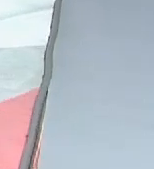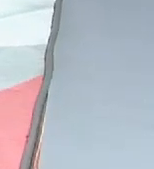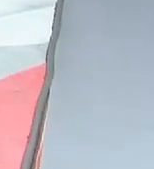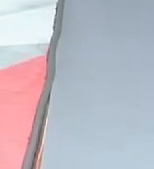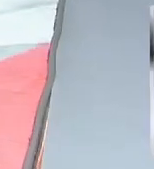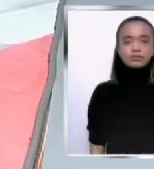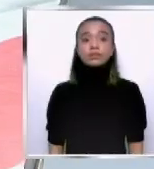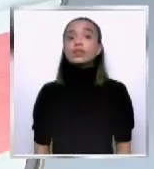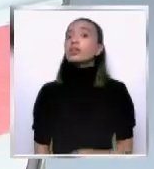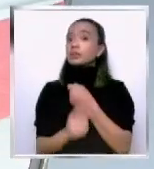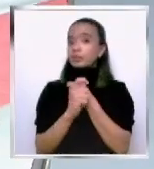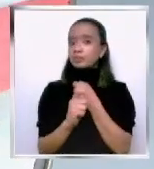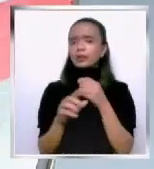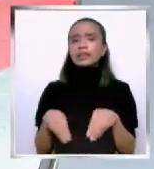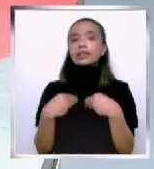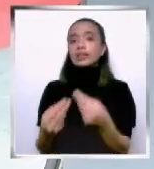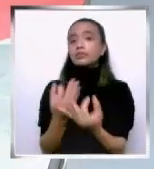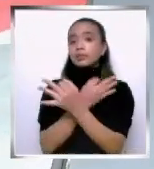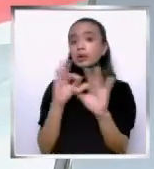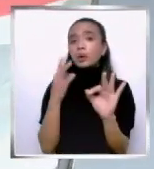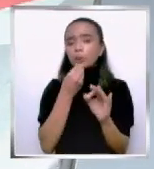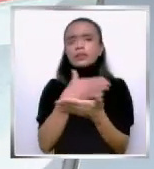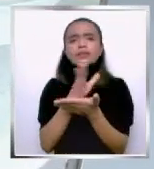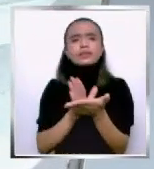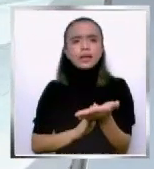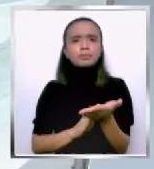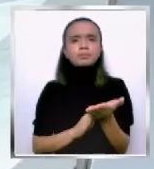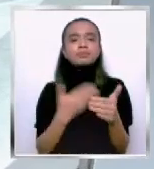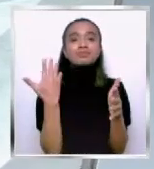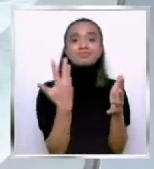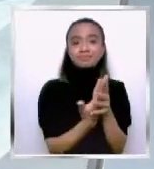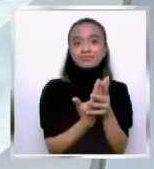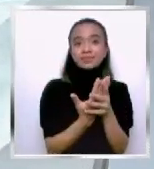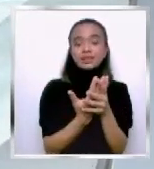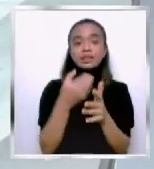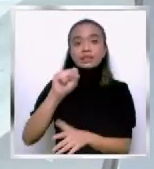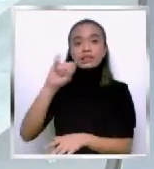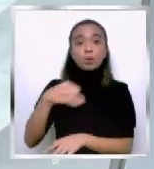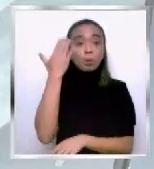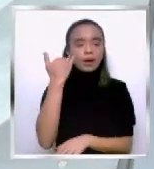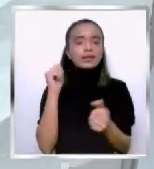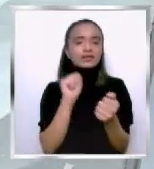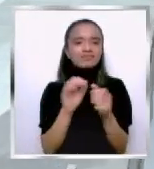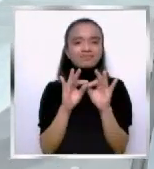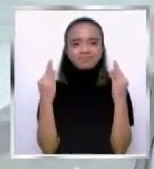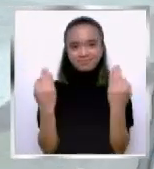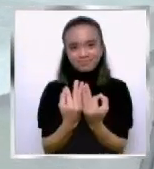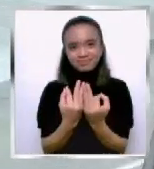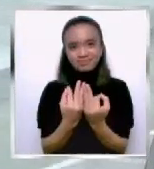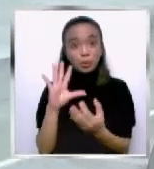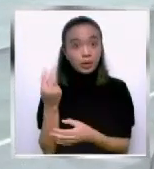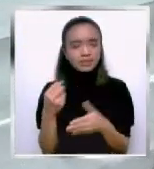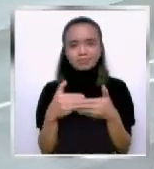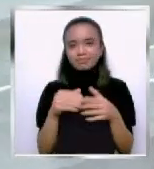Pansamantalang nabigyang kalayaan ang ilang person deprived of liberty sa San Juan para makapiling ang kanilang pamilya sa nalalapit na Pasko.